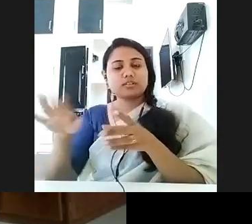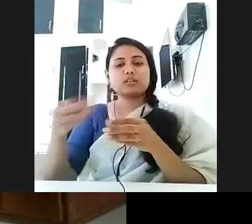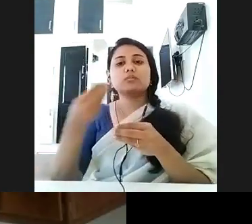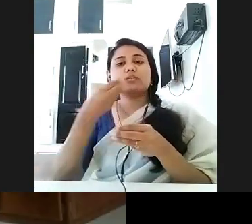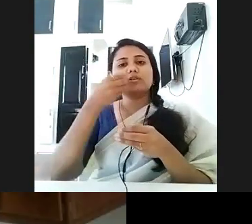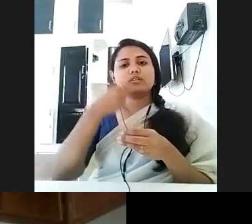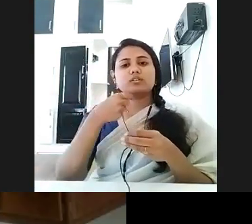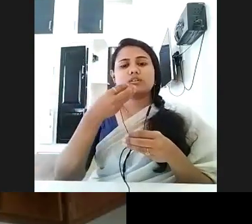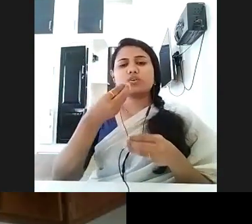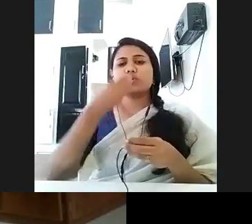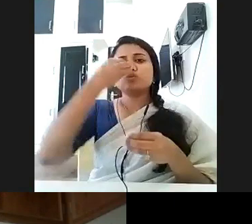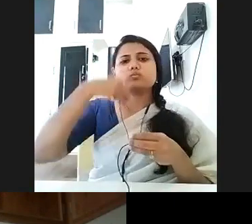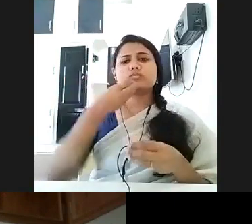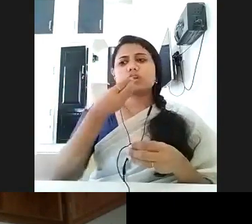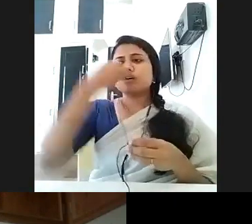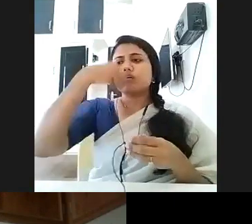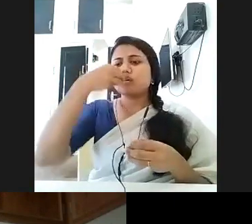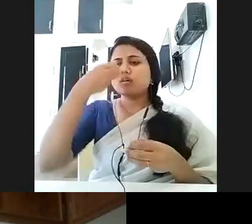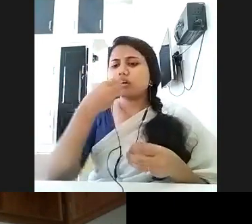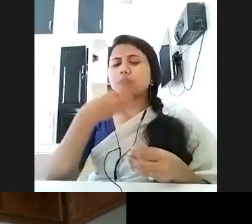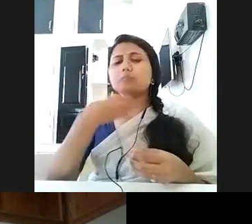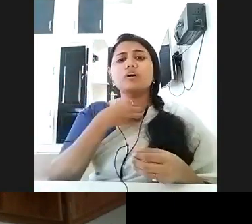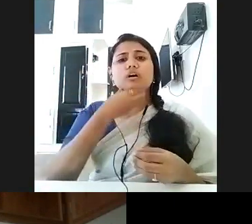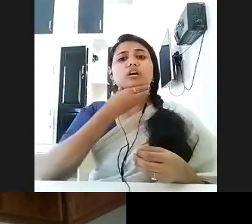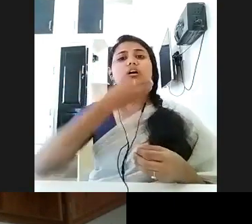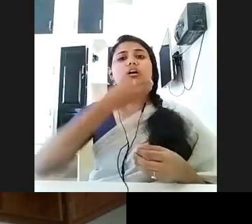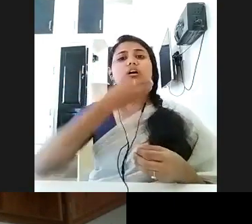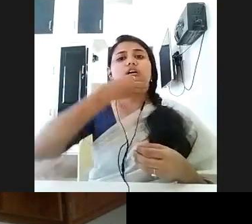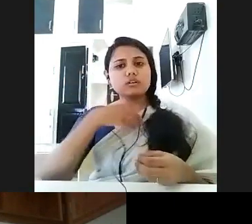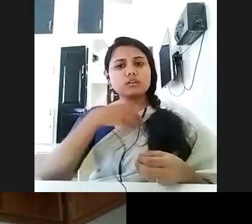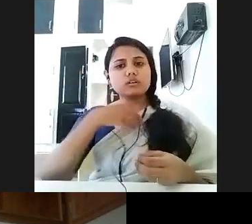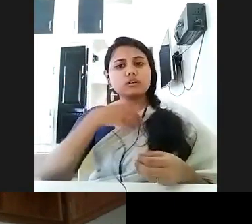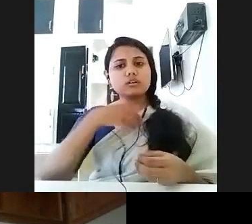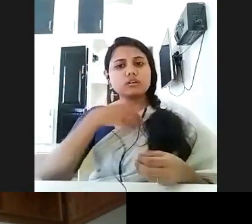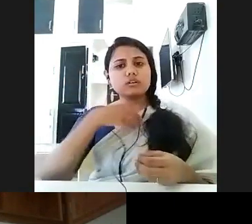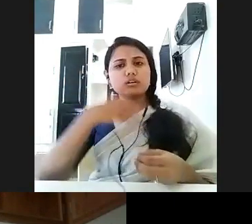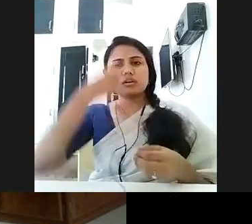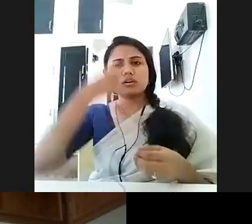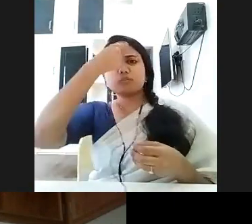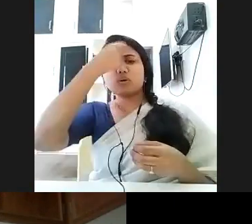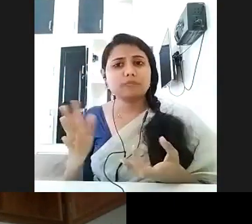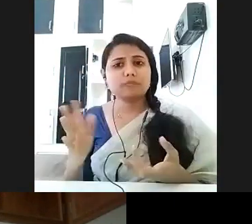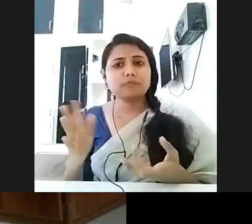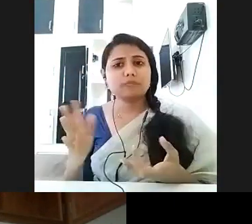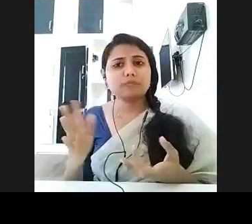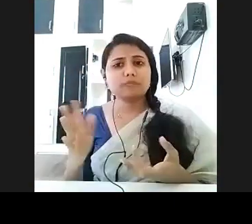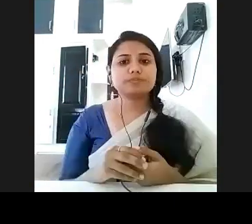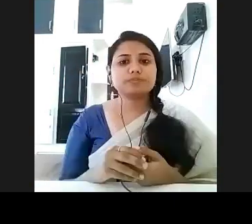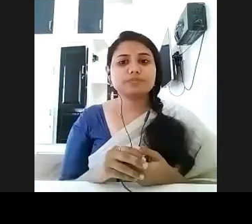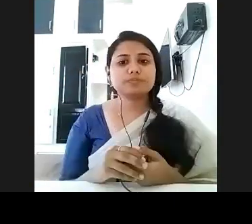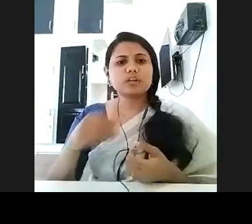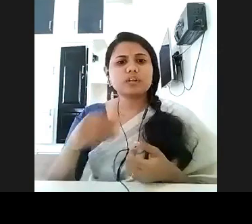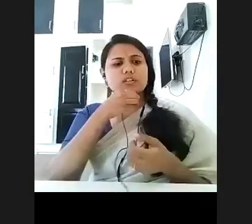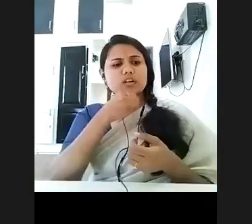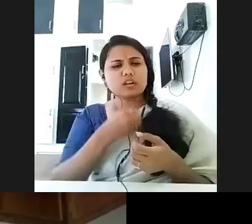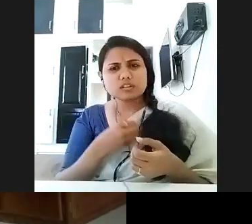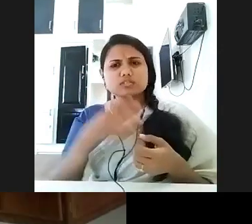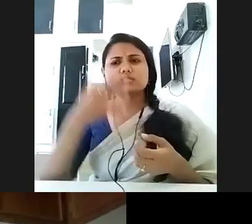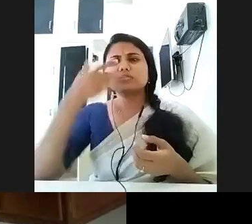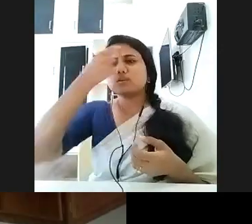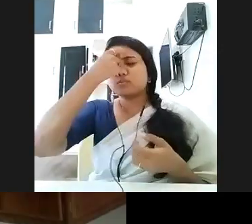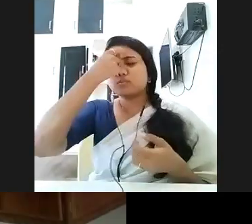ഇറക്കാനായിട്ട് സ്വാലോയിങ് ചെയ്യാനായിട്ട് വളരെ ബുദ്ധിമുട്ടുണ്ട്. അന്നേരം അത് ഈ ഏജിന്റെ പാർട്ടാണോ, അത്